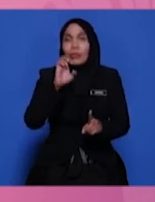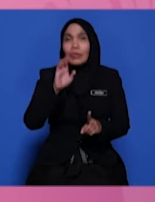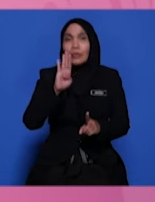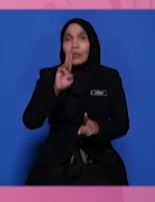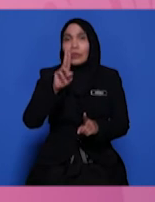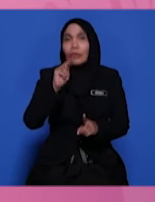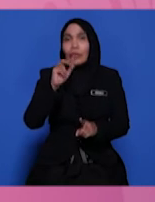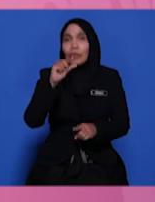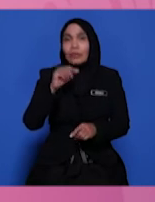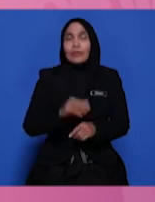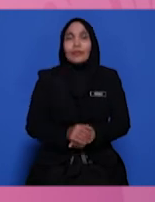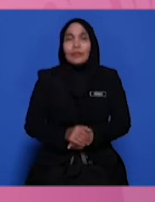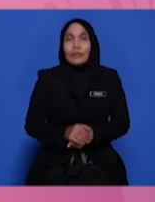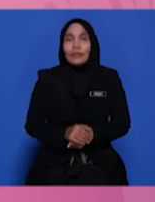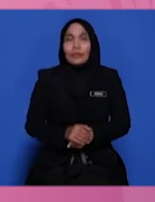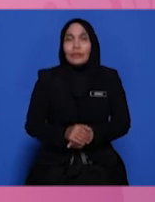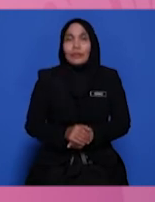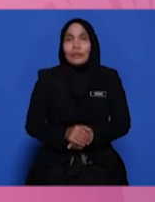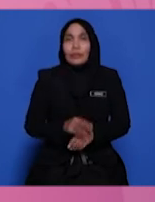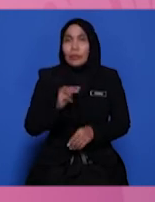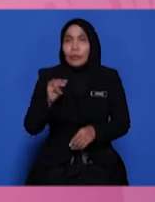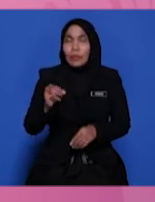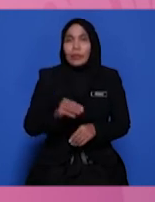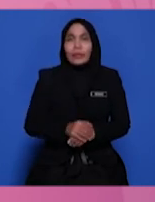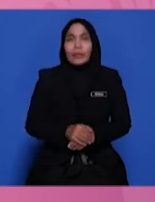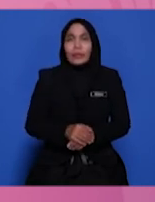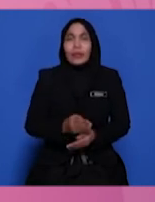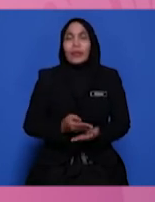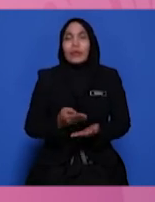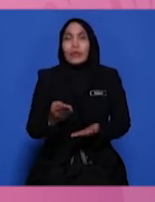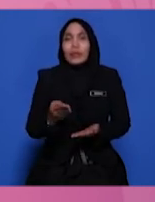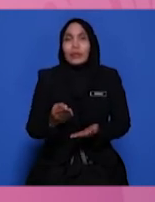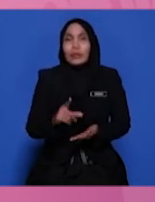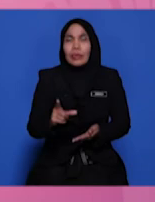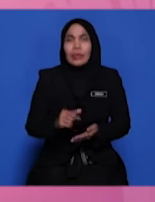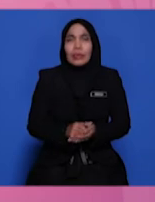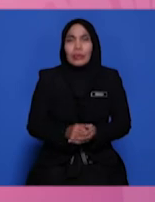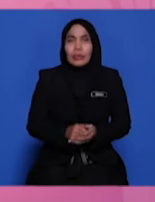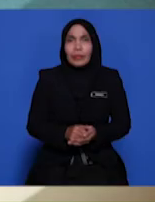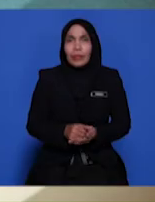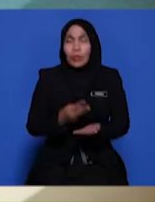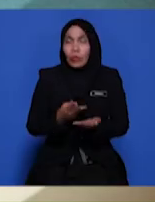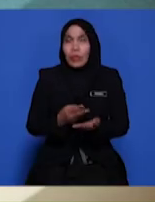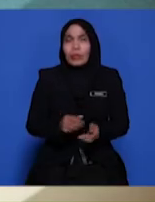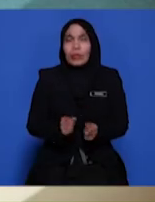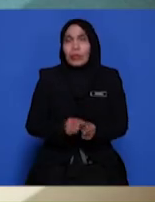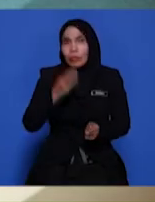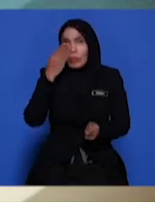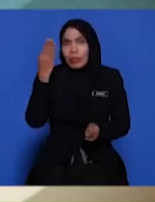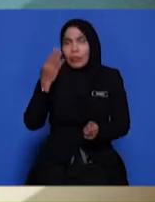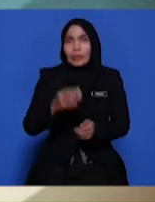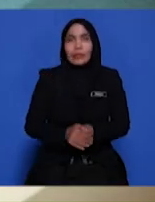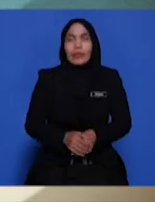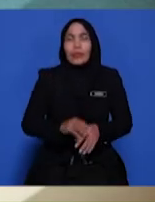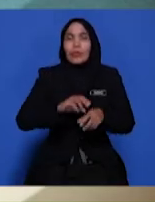secara gigih dan serius. Murid-murid, belanjalah wang saku anda dengan bijak dan cermat